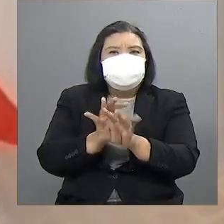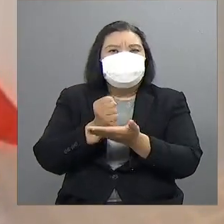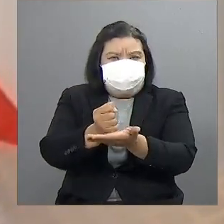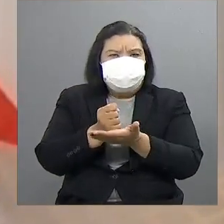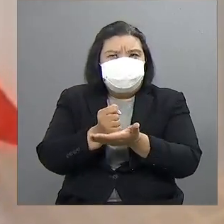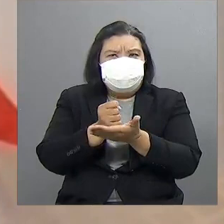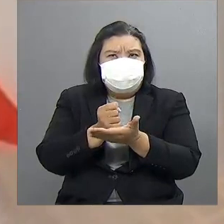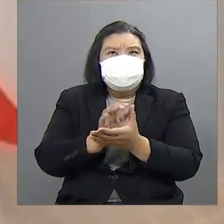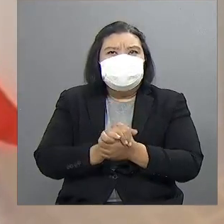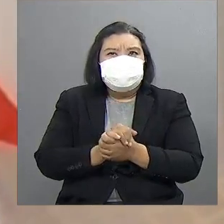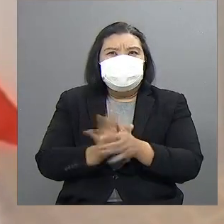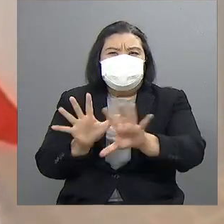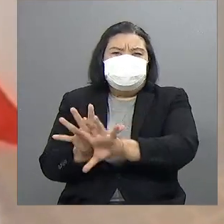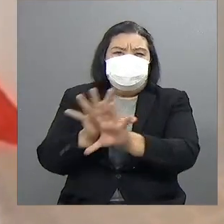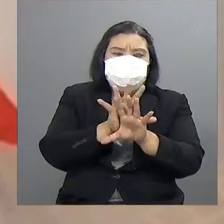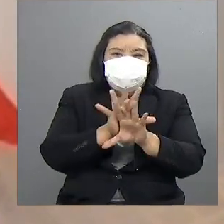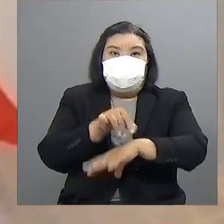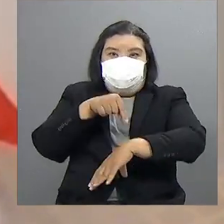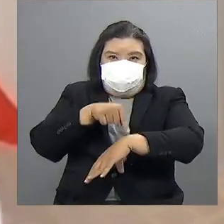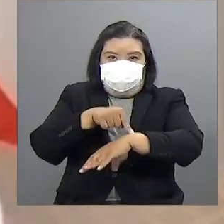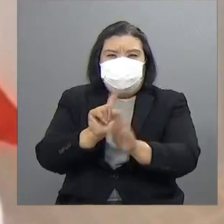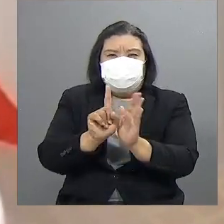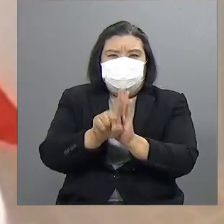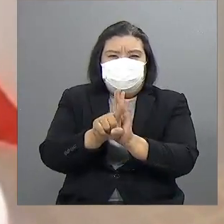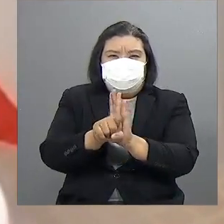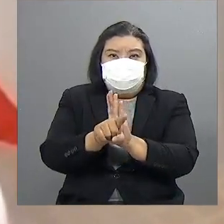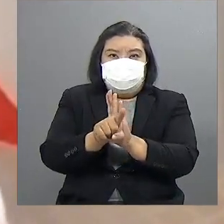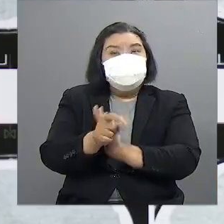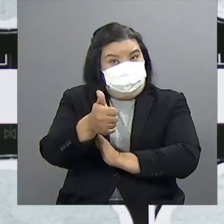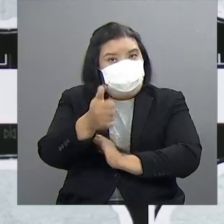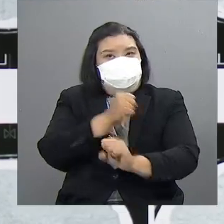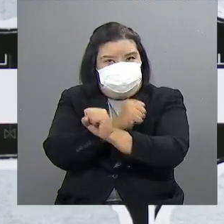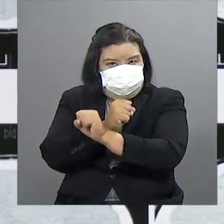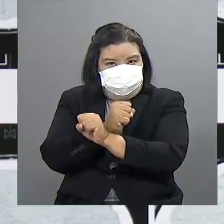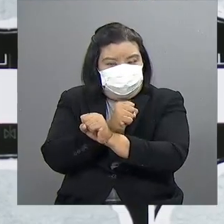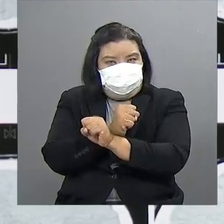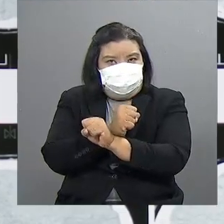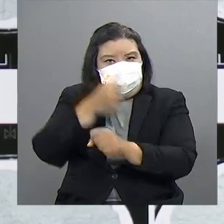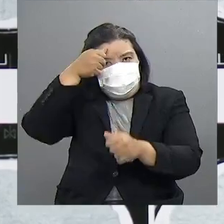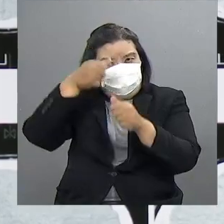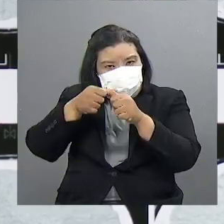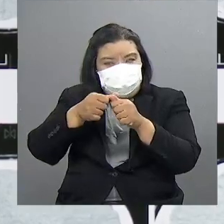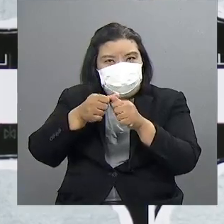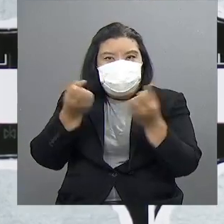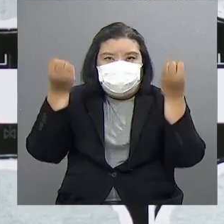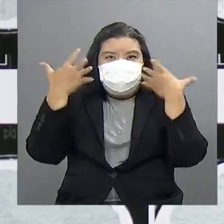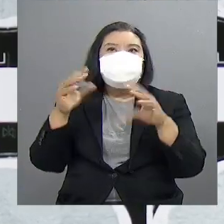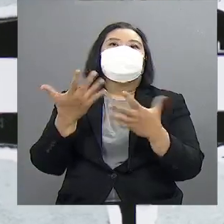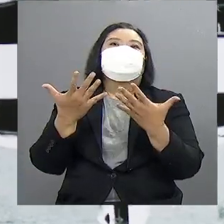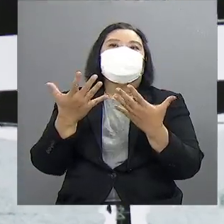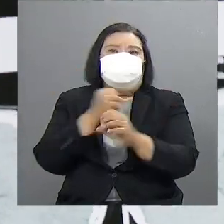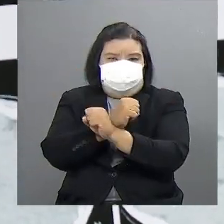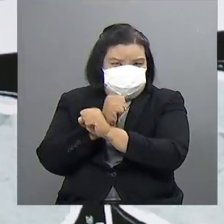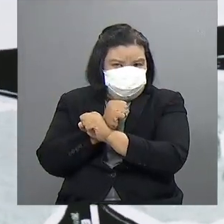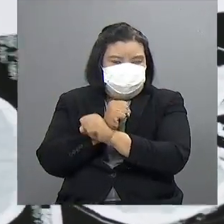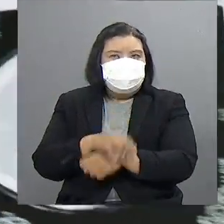ากพอทำให้มากพอเนี่ยสามารถจะป้องกันได้มันจะต่อสู้ปัจจัยโรคสมองเสื่อม